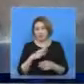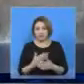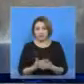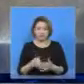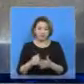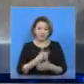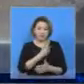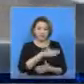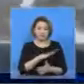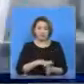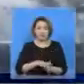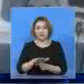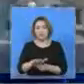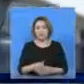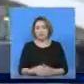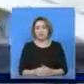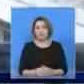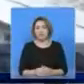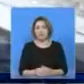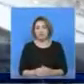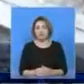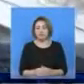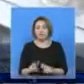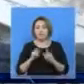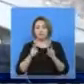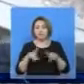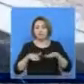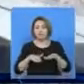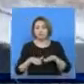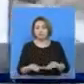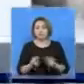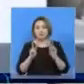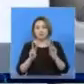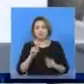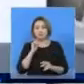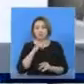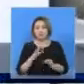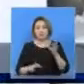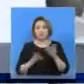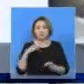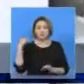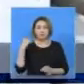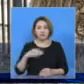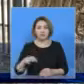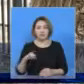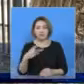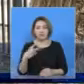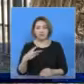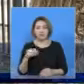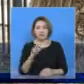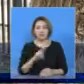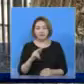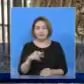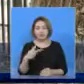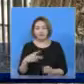напрочь отказались исполнять их. Согласно решению специализированного межрайонного экономического суда Актюбинской области от 20 января